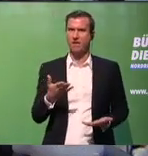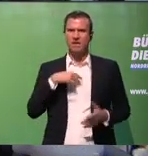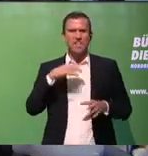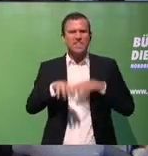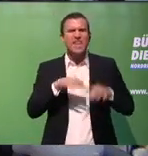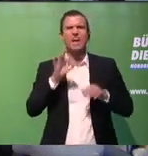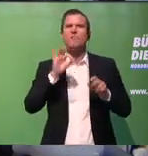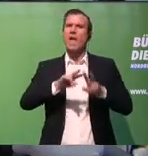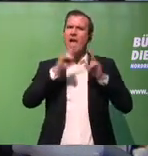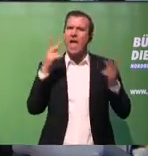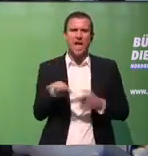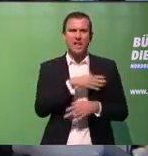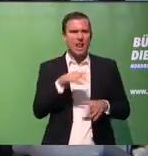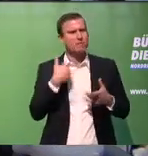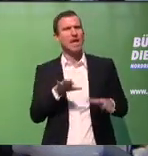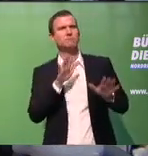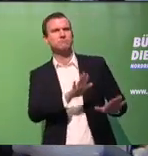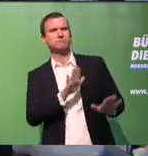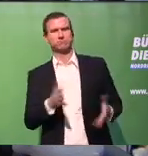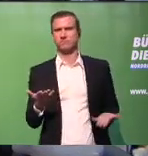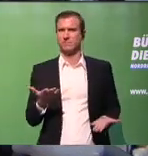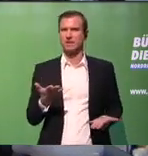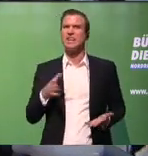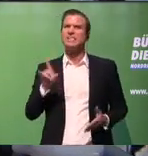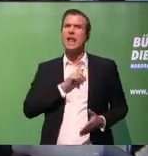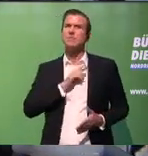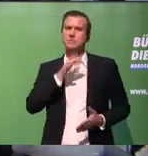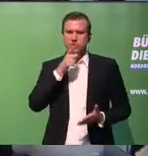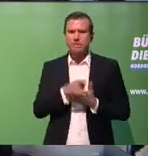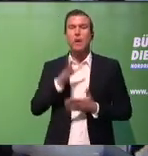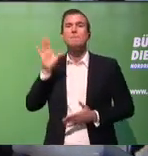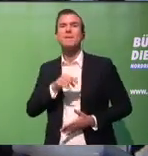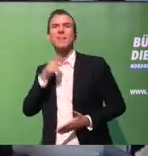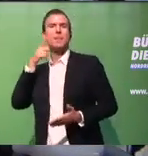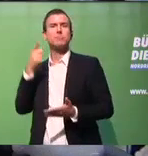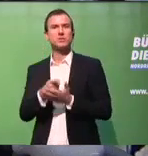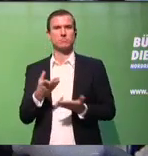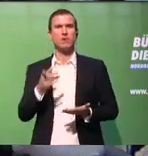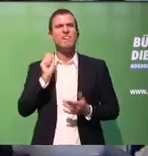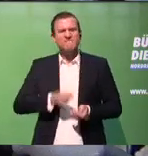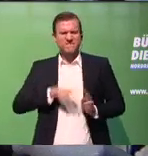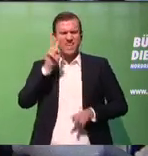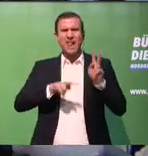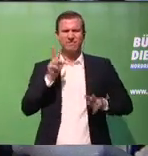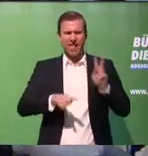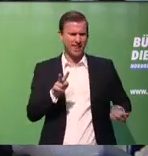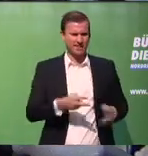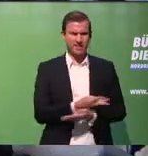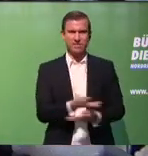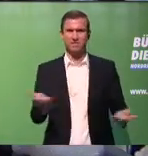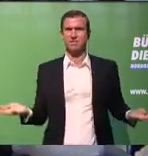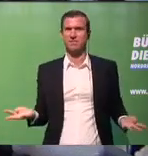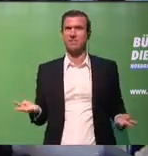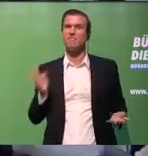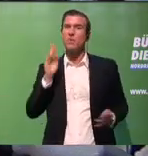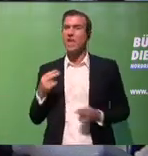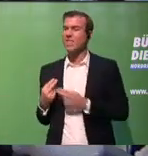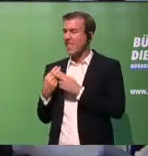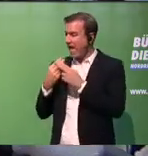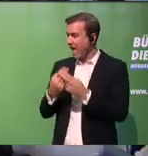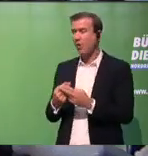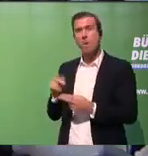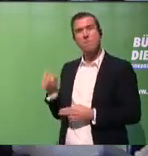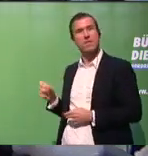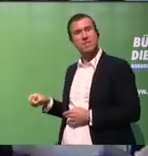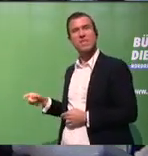für maximal mögliche Selbstbestimmung, Mitbestimmung und Vielfalt steht und unseren Nachkommen eine gerechte und